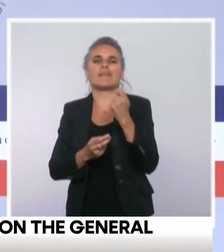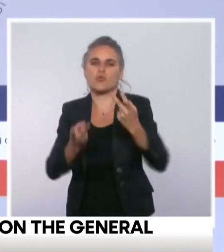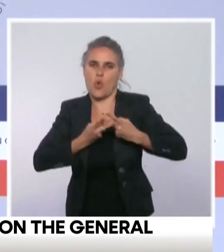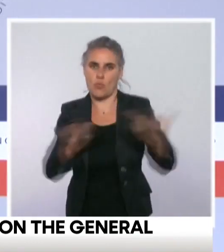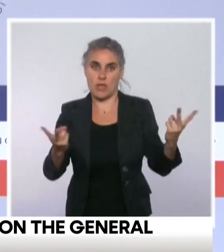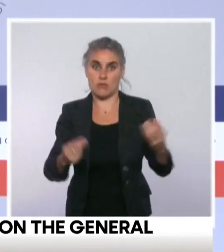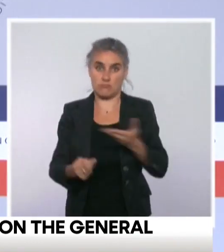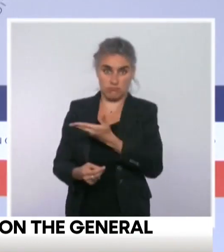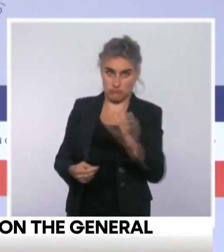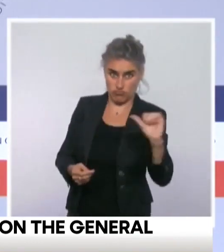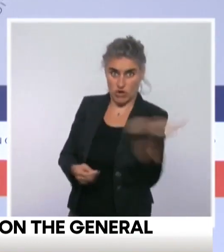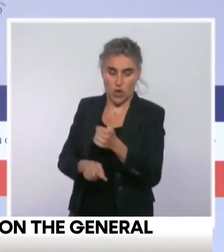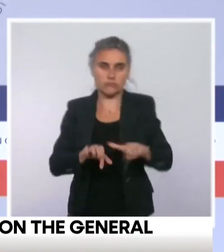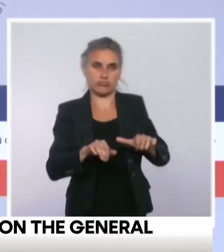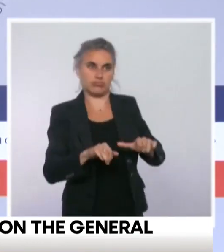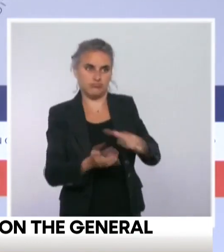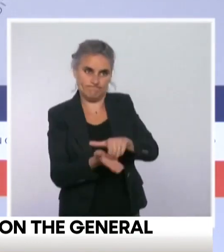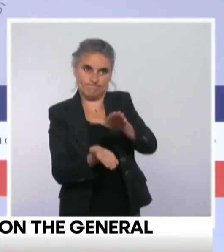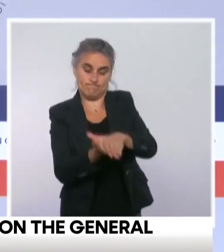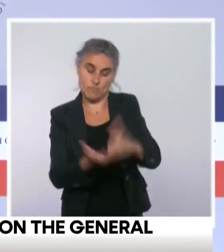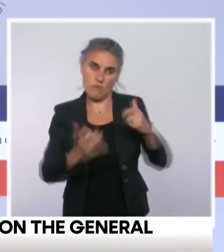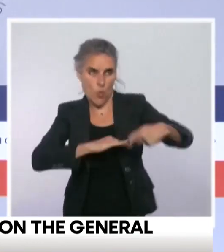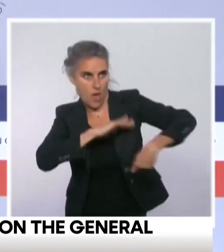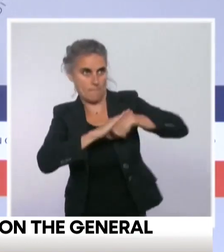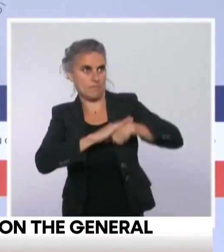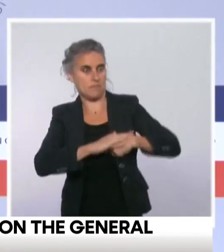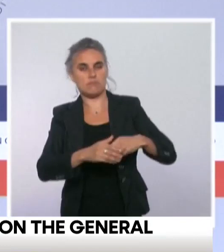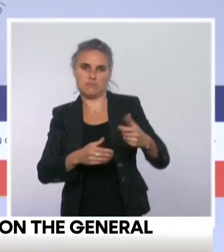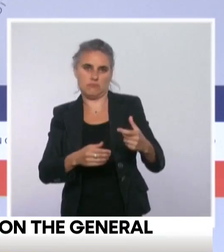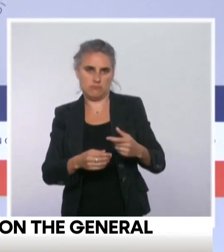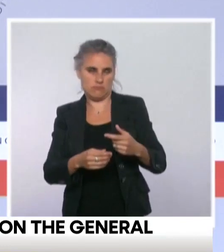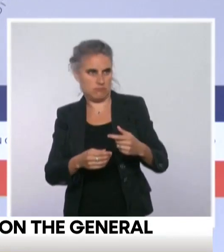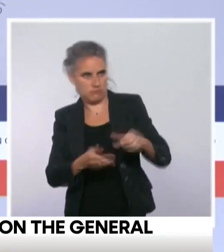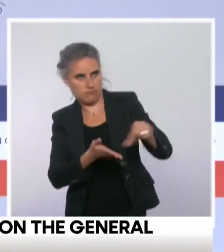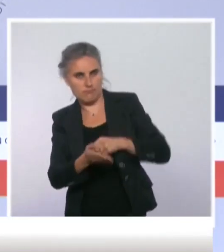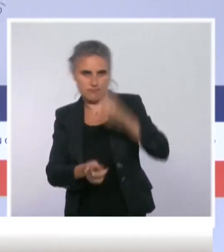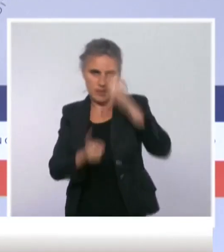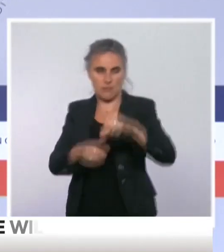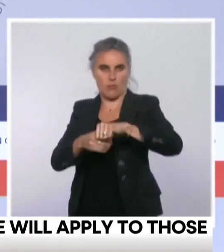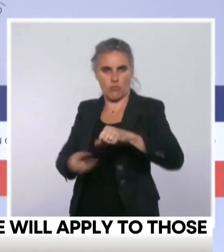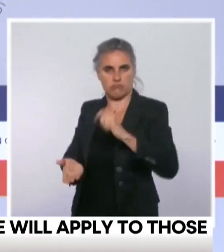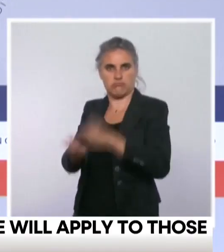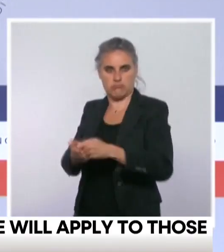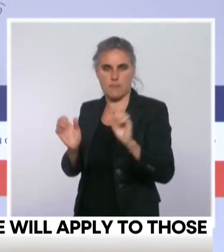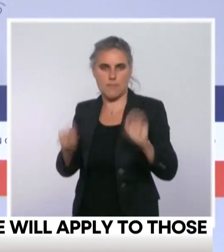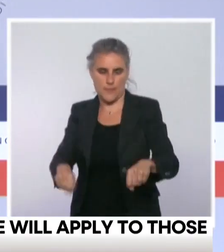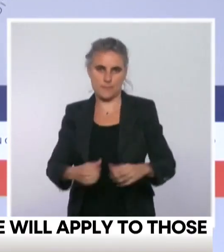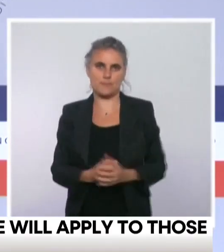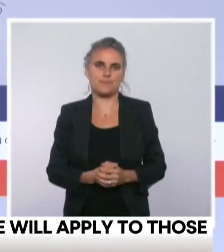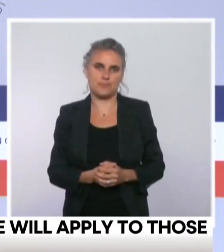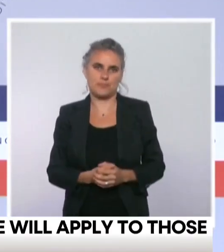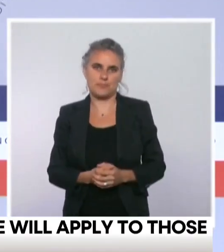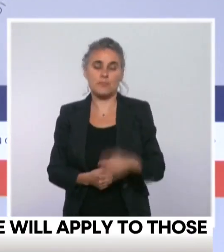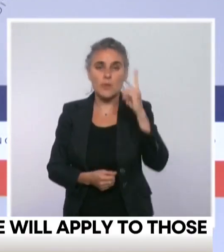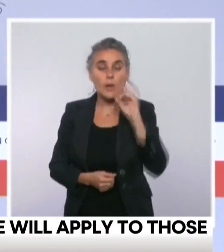se déclarer et demander cette indemnité carburant travailleur. Cette indemnité concernera la moitié